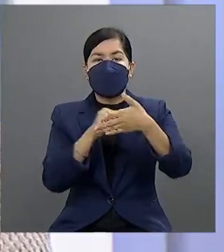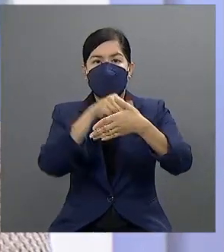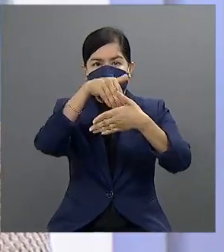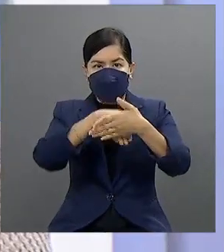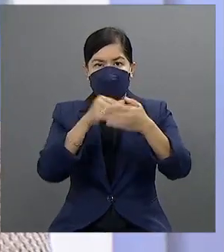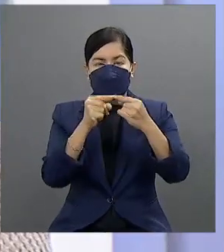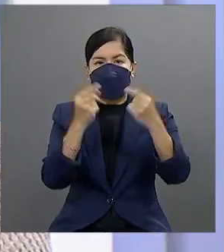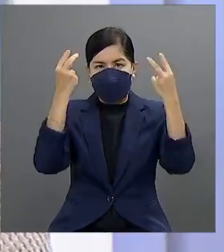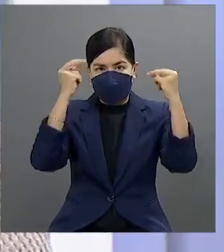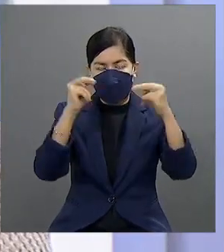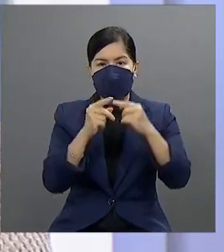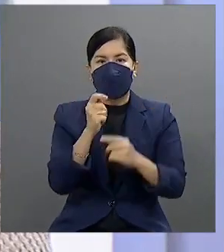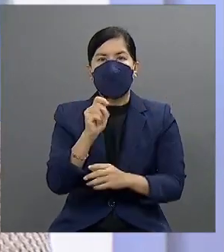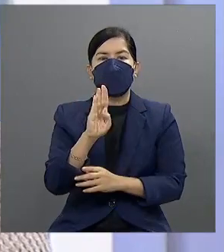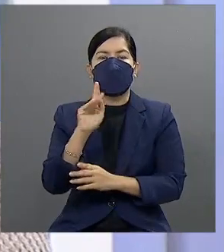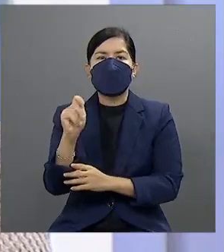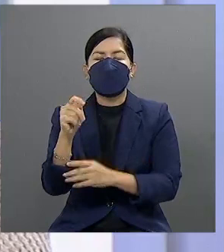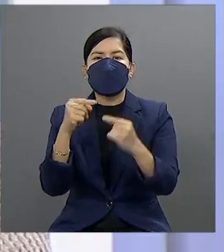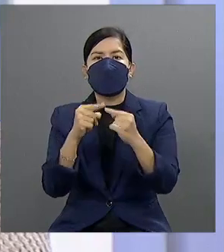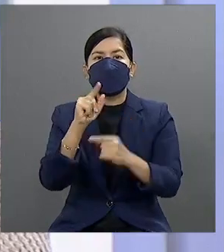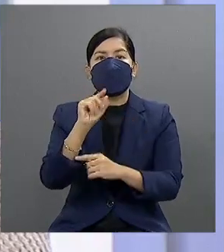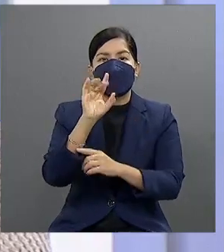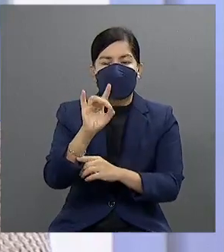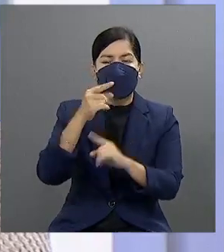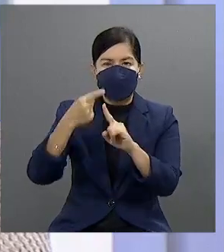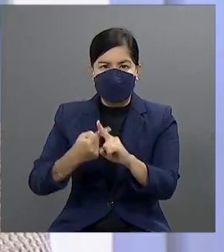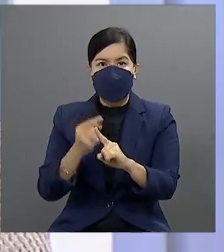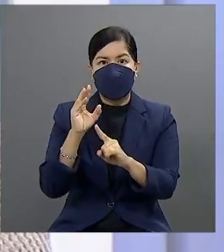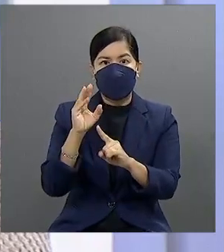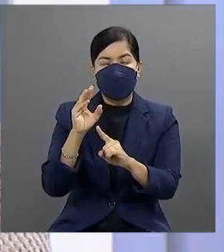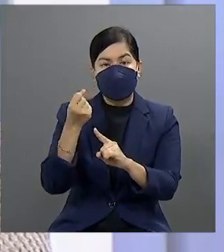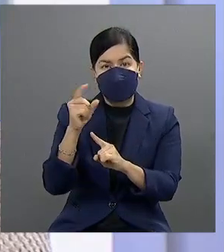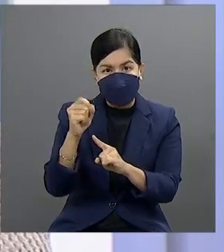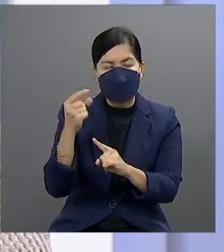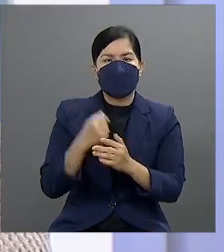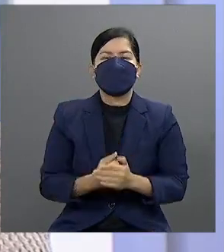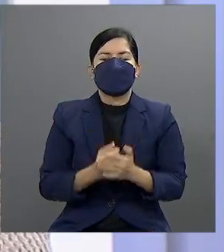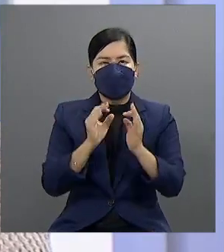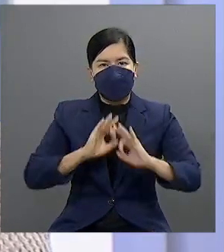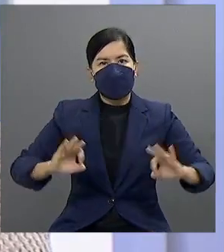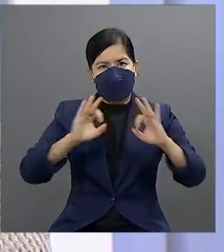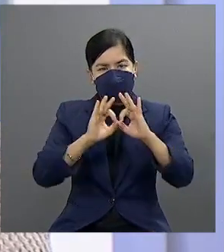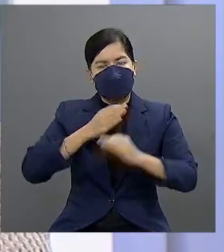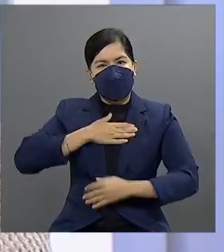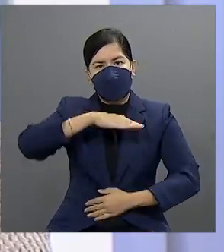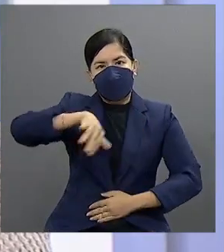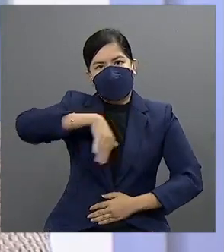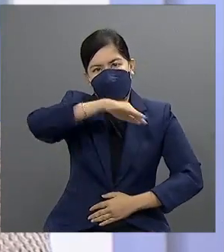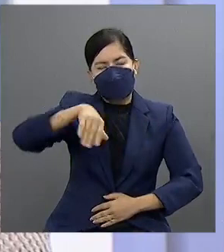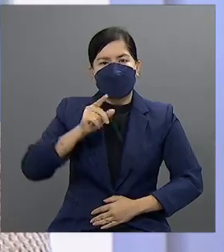นี้นี่คือหนึ่งในหน้าที่พลเมืองตามหลักของประชาชนอย่างเราๆนะคะแต่อีกหนึ่งสิทธิ์ที่สำคัญและเราสามารถทำ